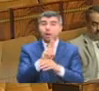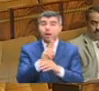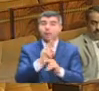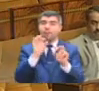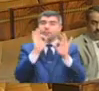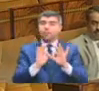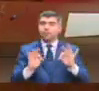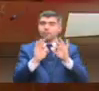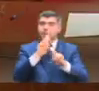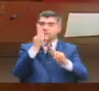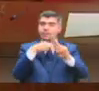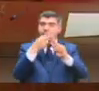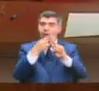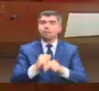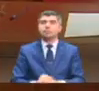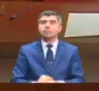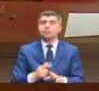المتبقاة دون جواب هي